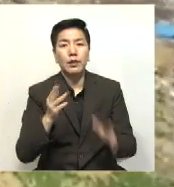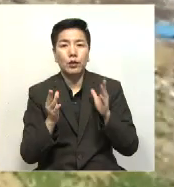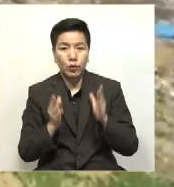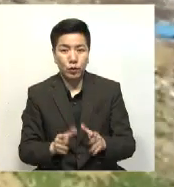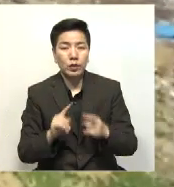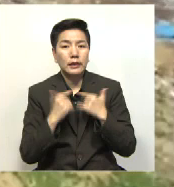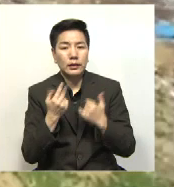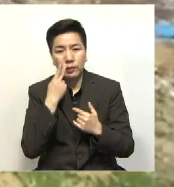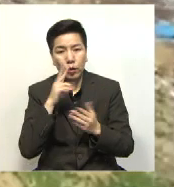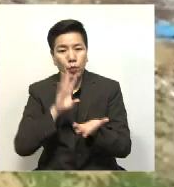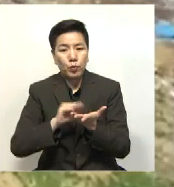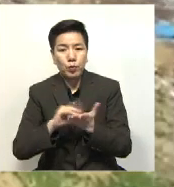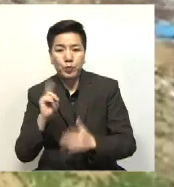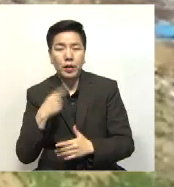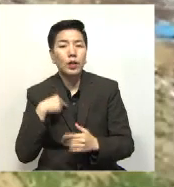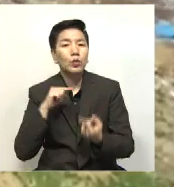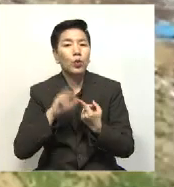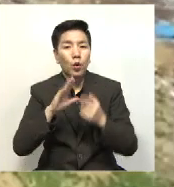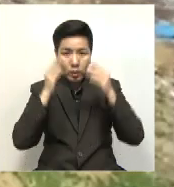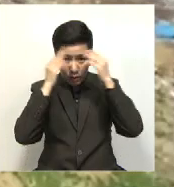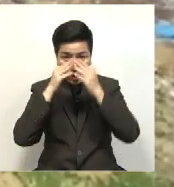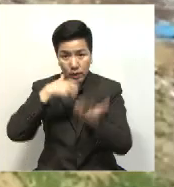คนค่ะซึ่งกรณีก็เป็นการอัปเดตข้อมูลล่าสุดที่อินโดนีเซียด้วยนะคะ